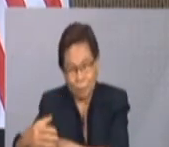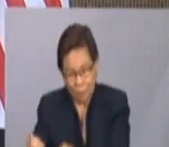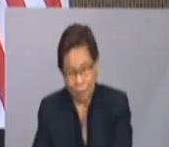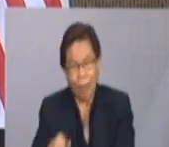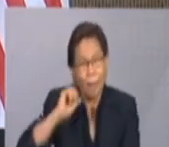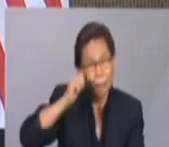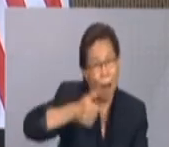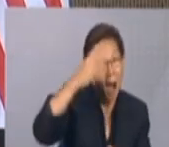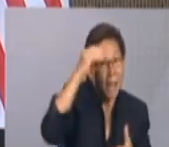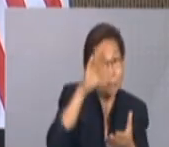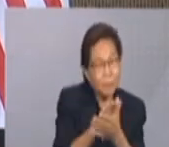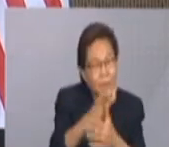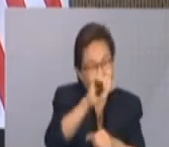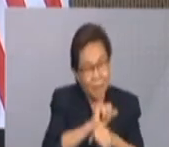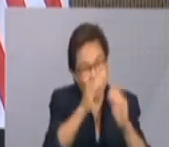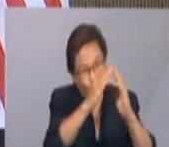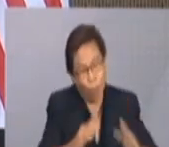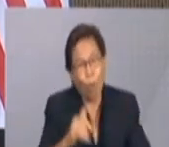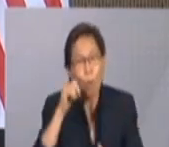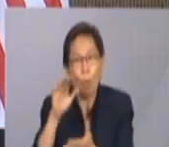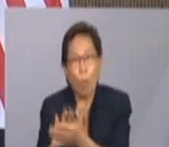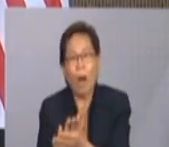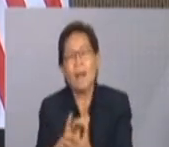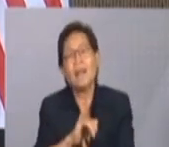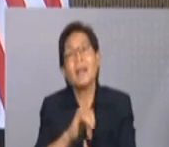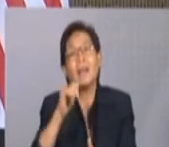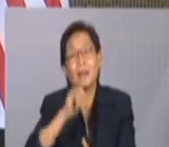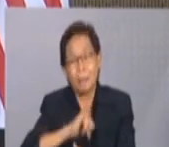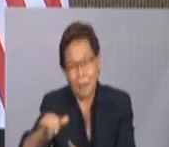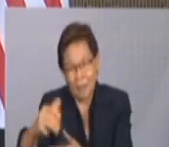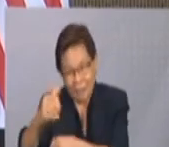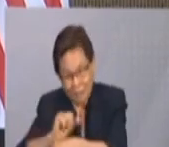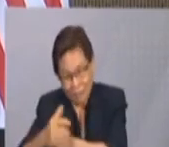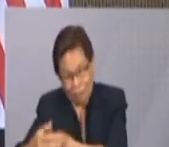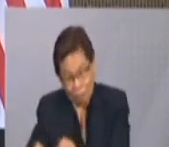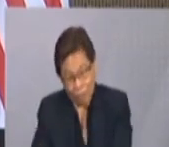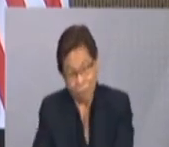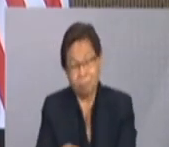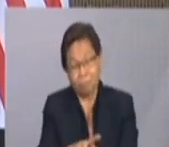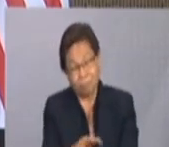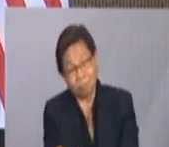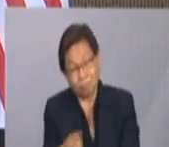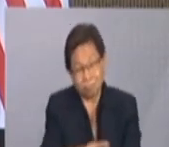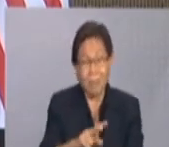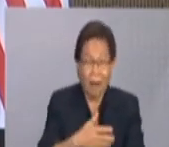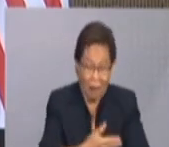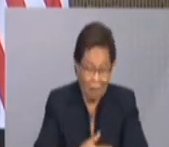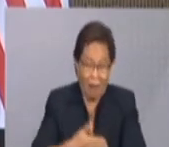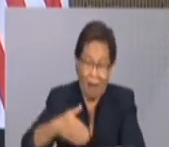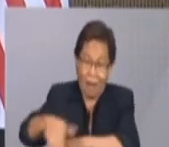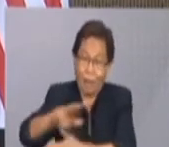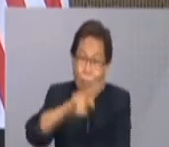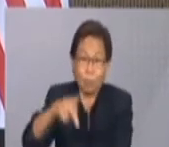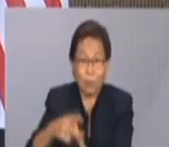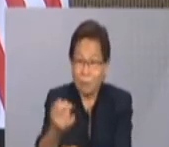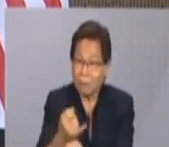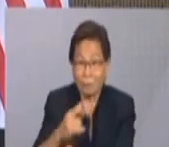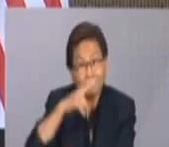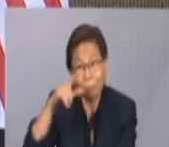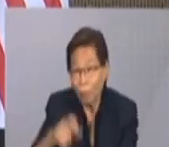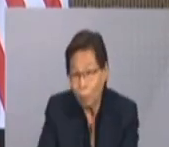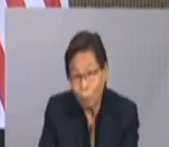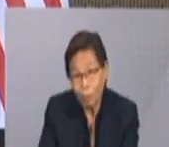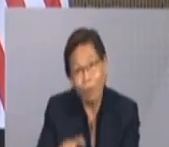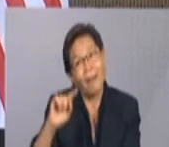besok suami bekerja dari rumah istri bekerja pula di pejabat jadi anak tak perlu dihantar ke pusat jagaan